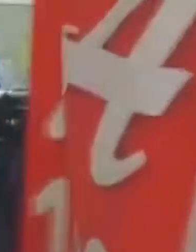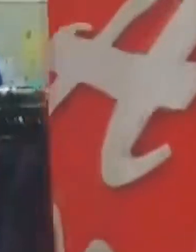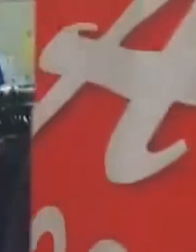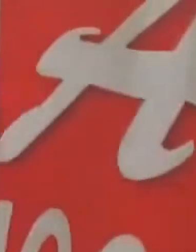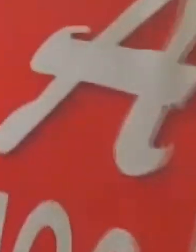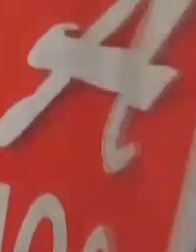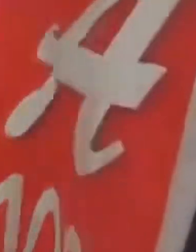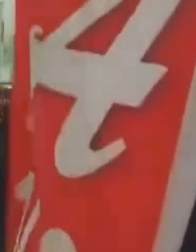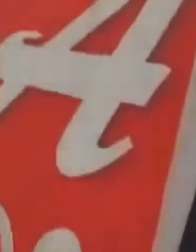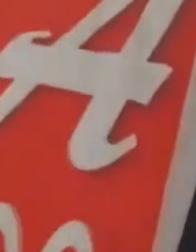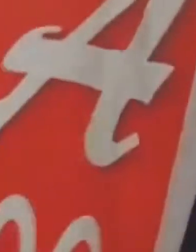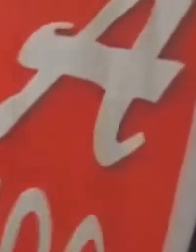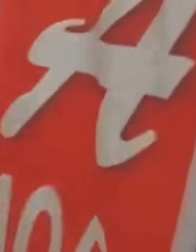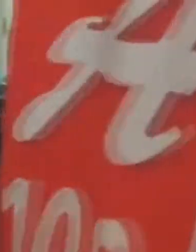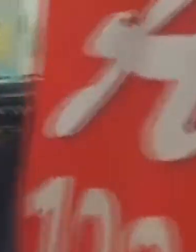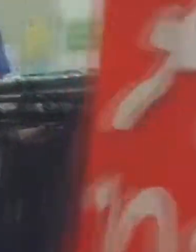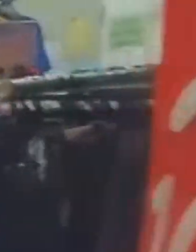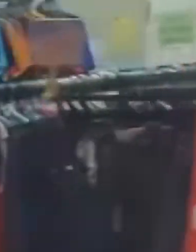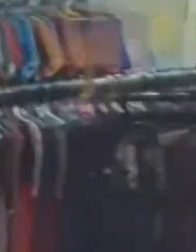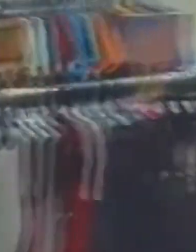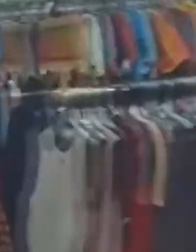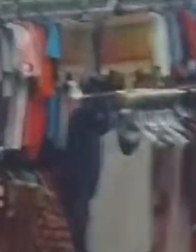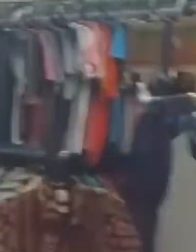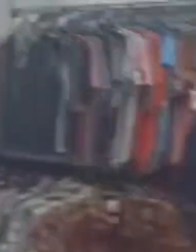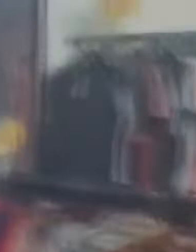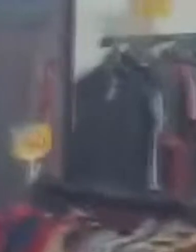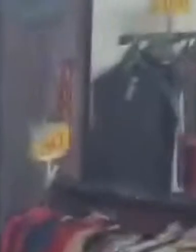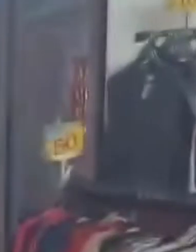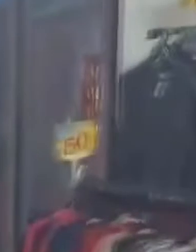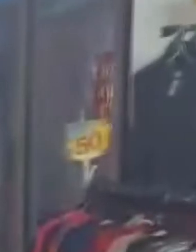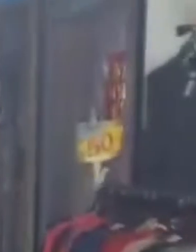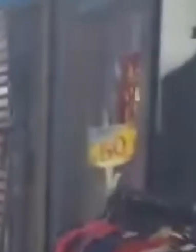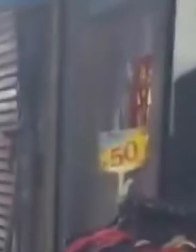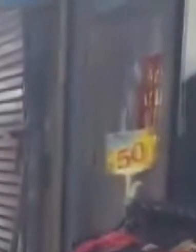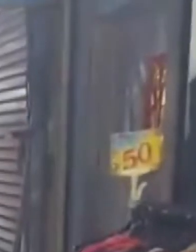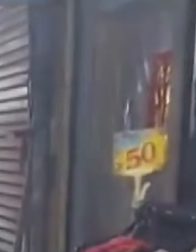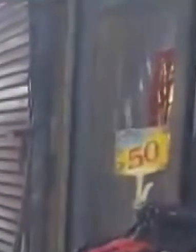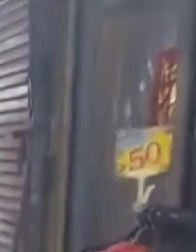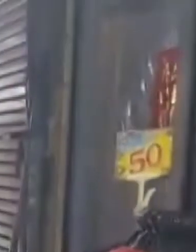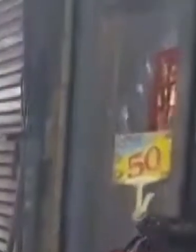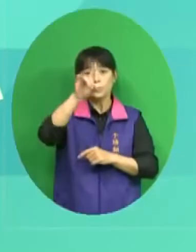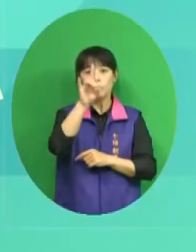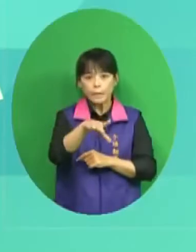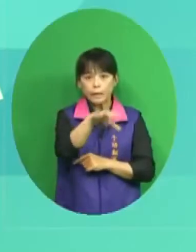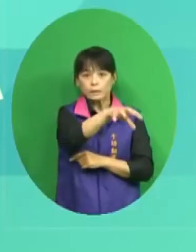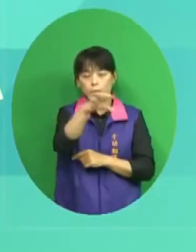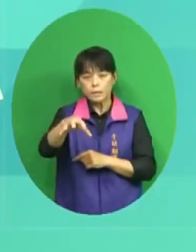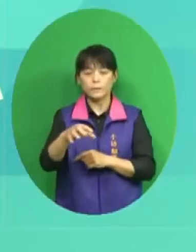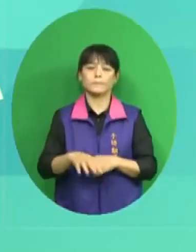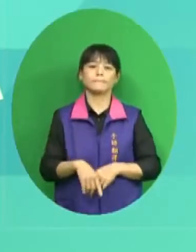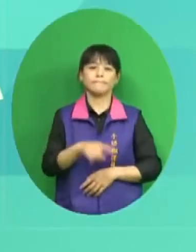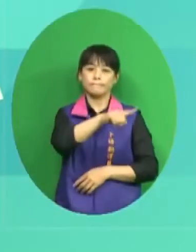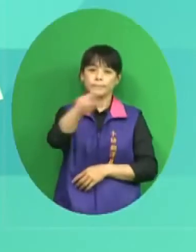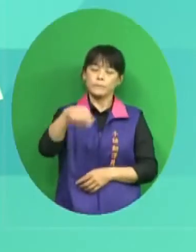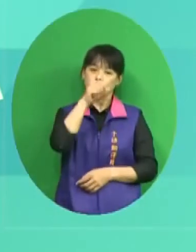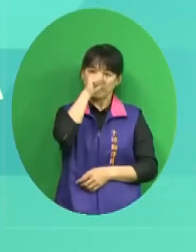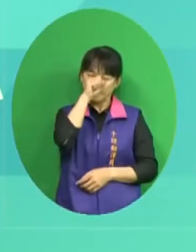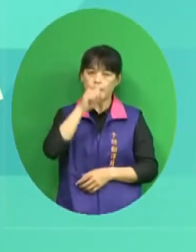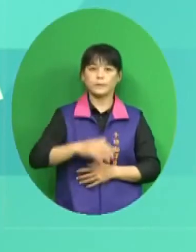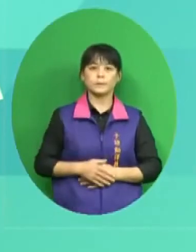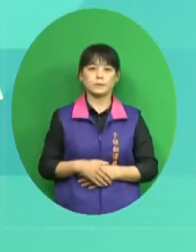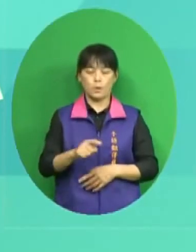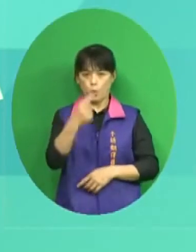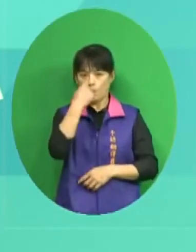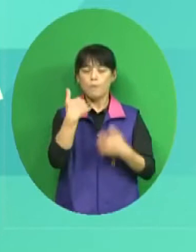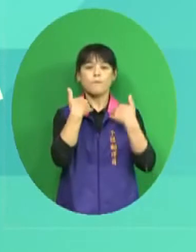其中2例按6361、按6552，是之前确诊个案的家庭群聚感染；另一例则是高雄确诊保险员